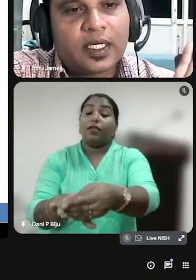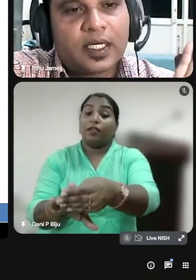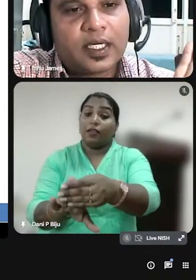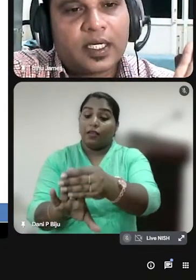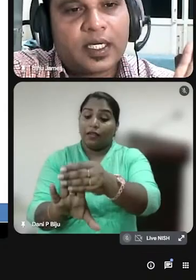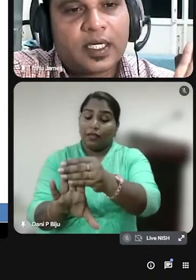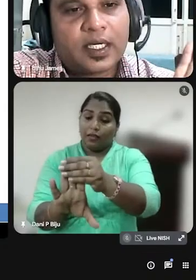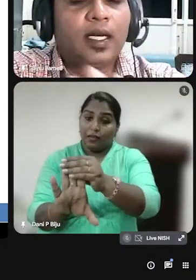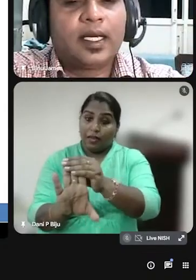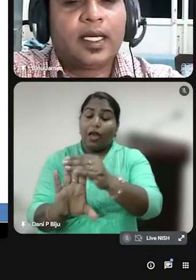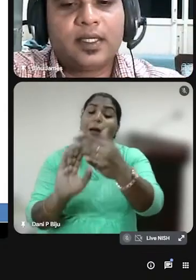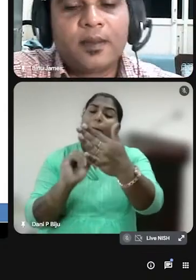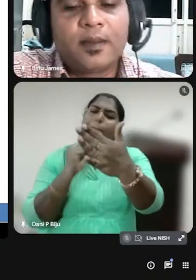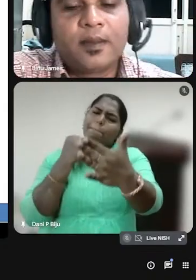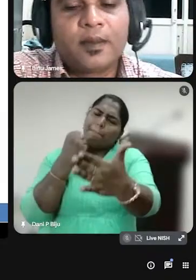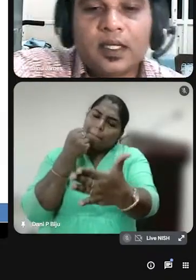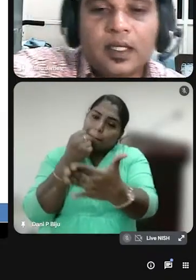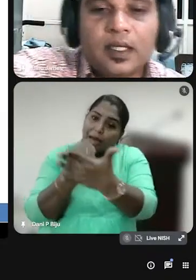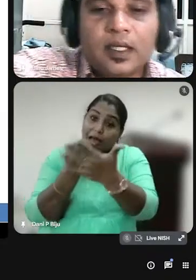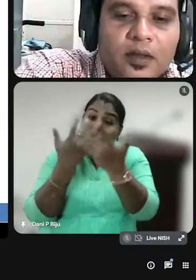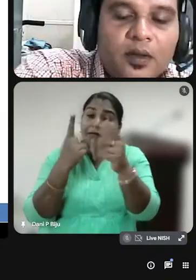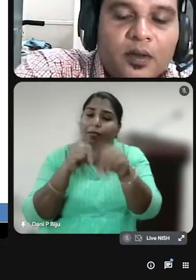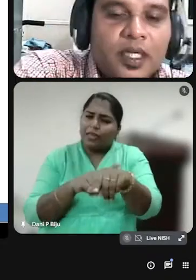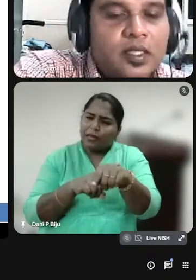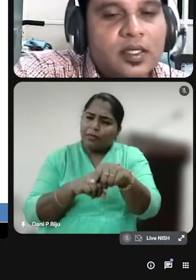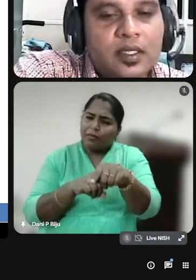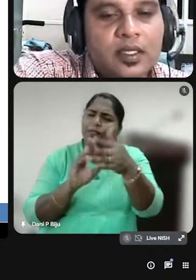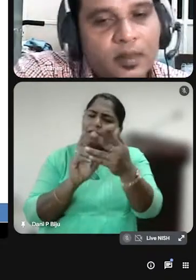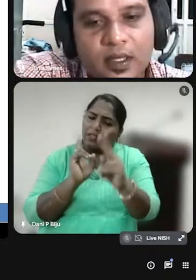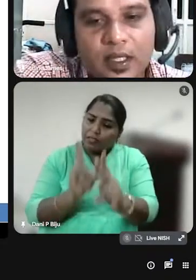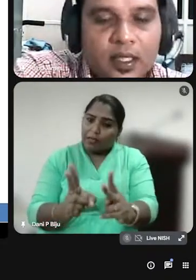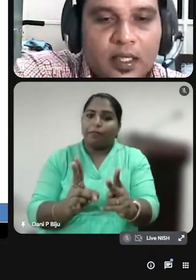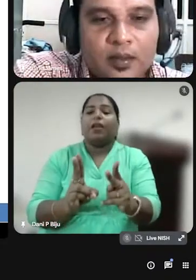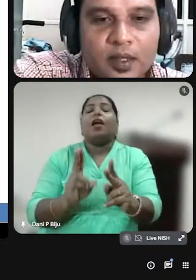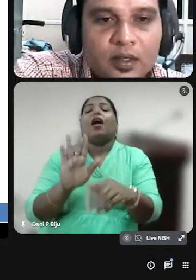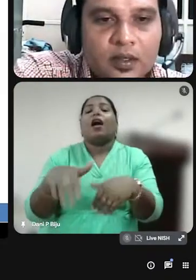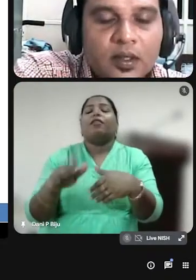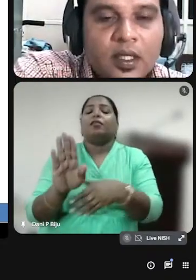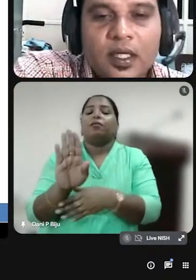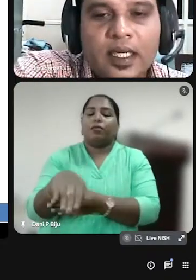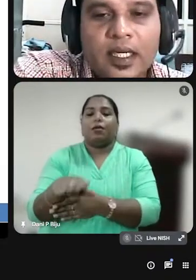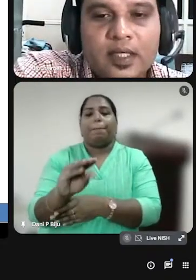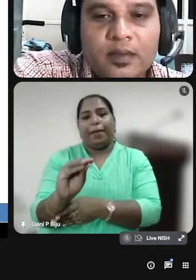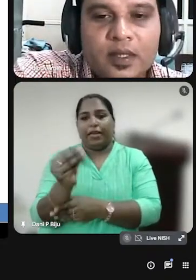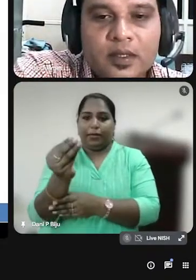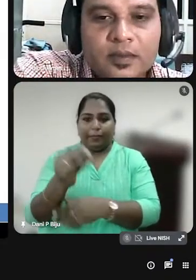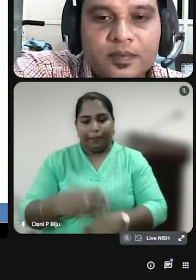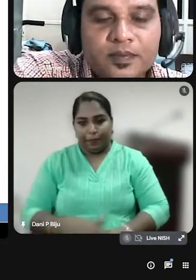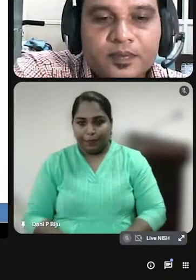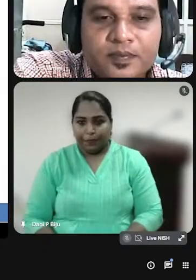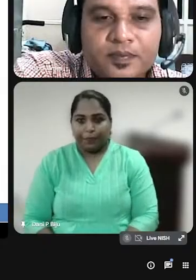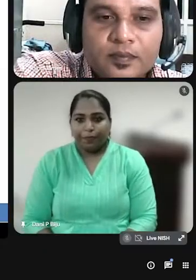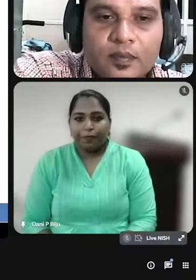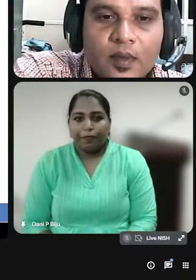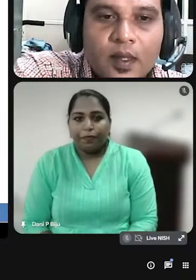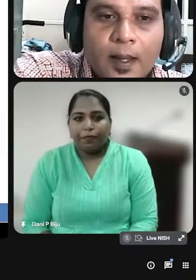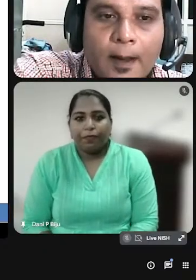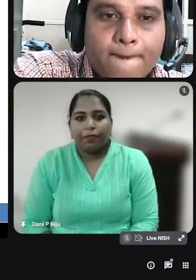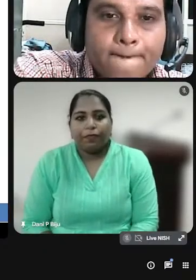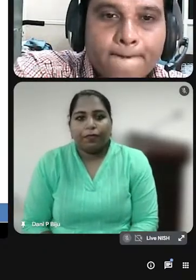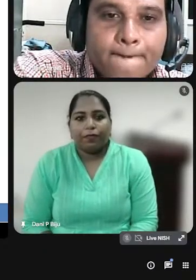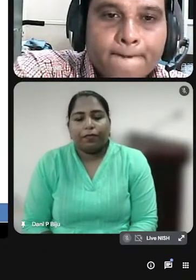ടൈം ഹോൾഡ് ചെയ്ത് റിലാക്സ് ചെയ്യും. അതാണ് ഈ ഒരു എക്സസൈസിന്റെ പ്രത്യേകത. നെക്സ്റ്റ് സ്ലൈഡ് പ്ലീസ്.